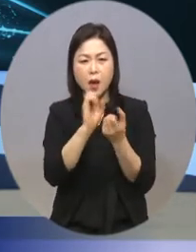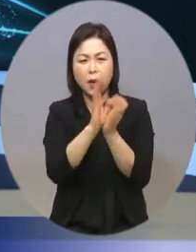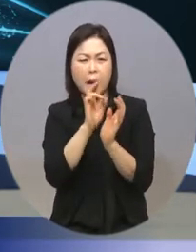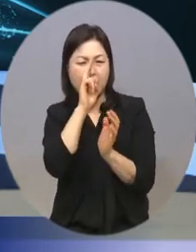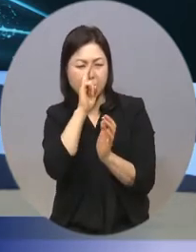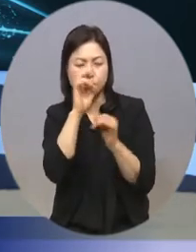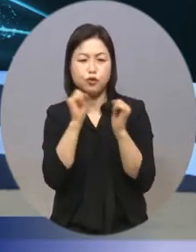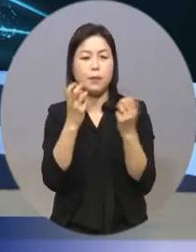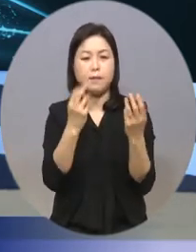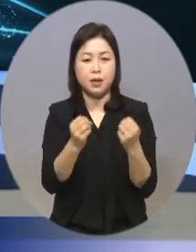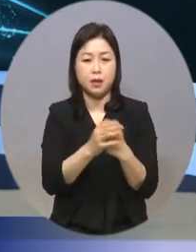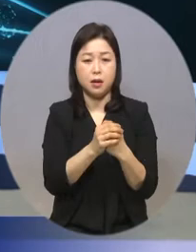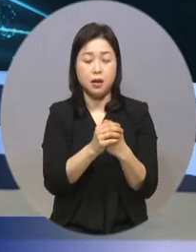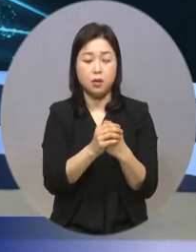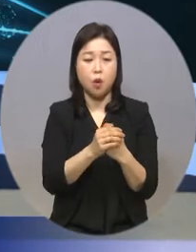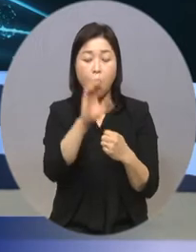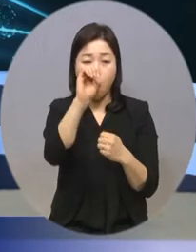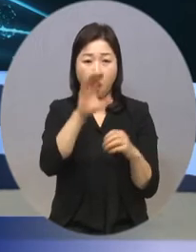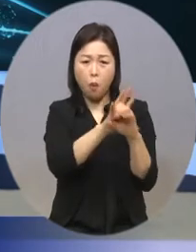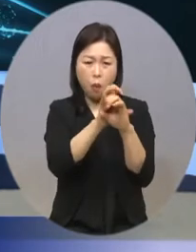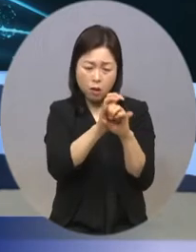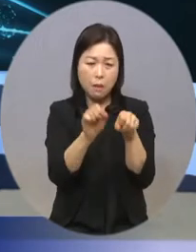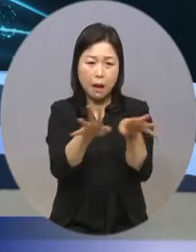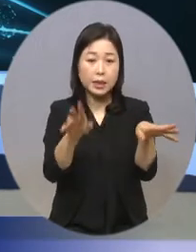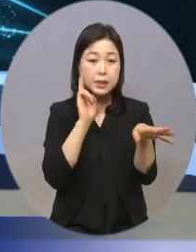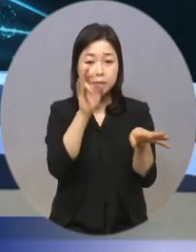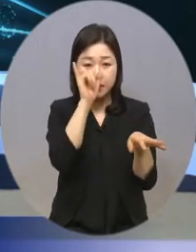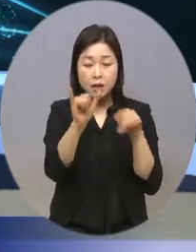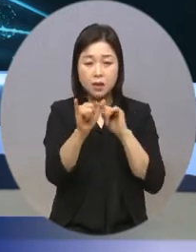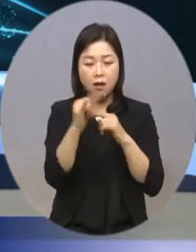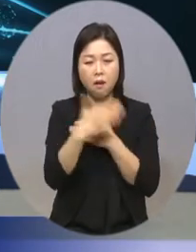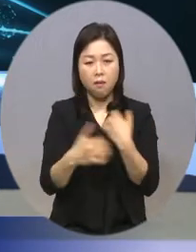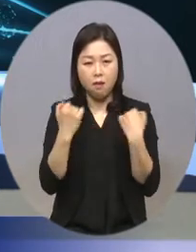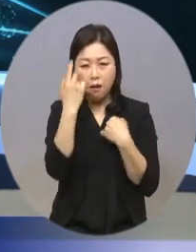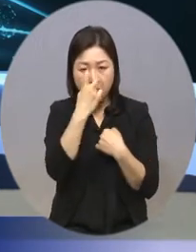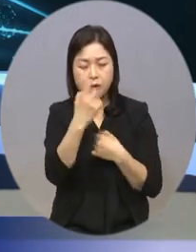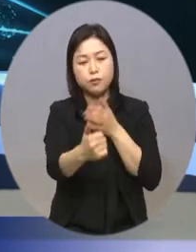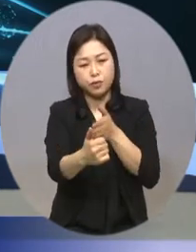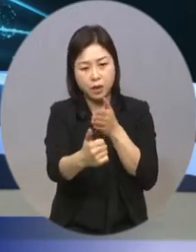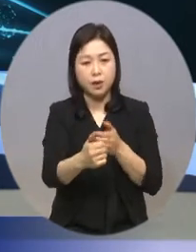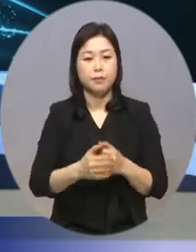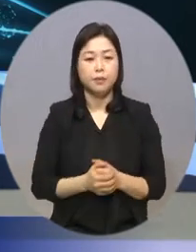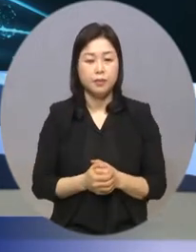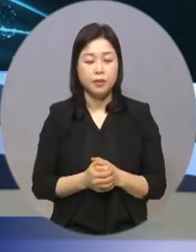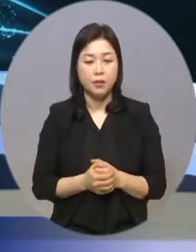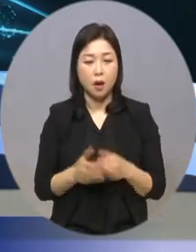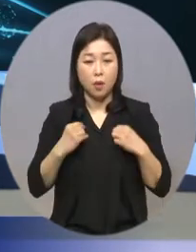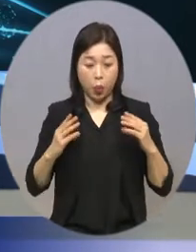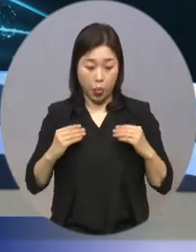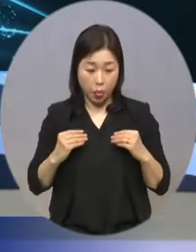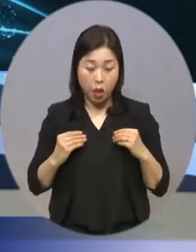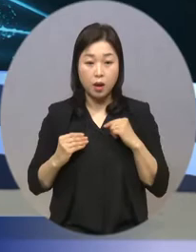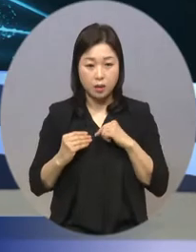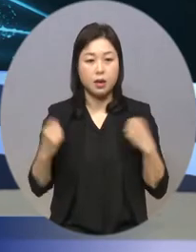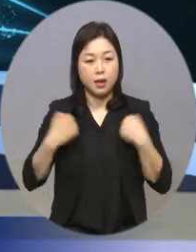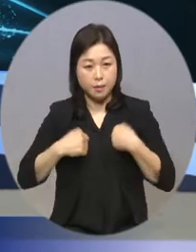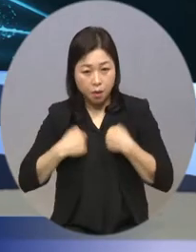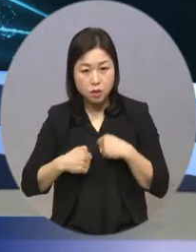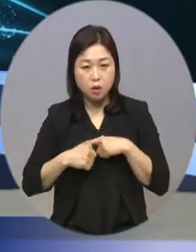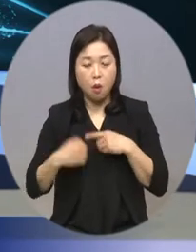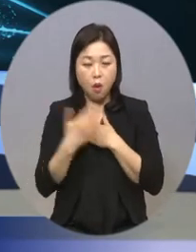오미크론 변이도 기승인 만큼 환절기 건강관리 유의하셔야 하는데요. 가벼운 겉옷으로 체온 유지에 신경